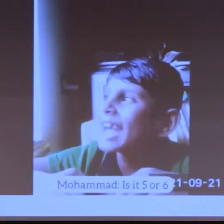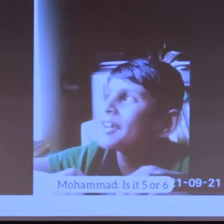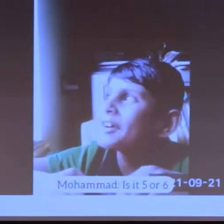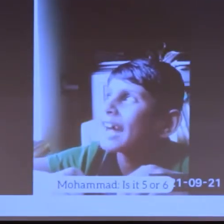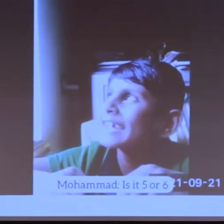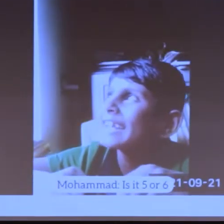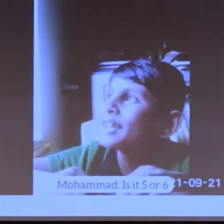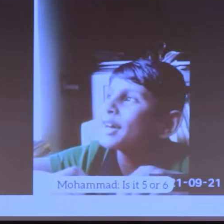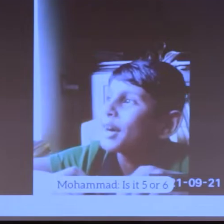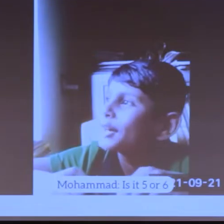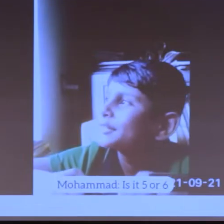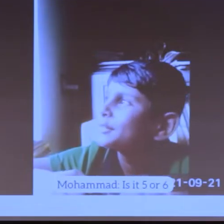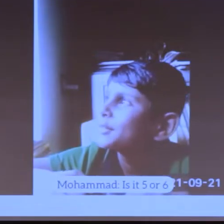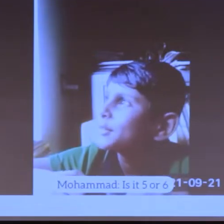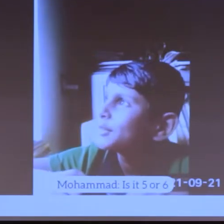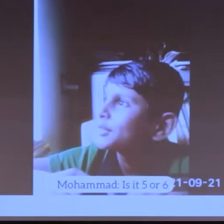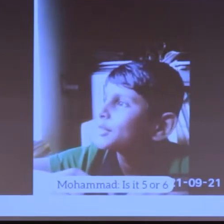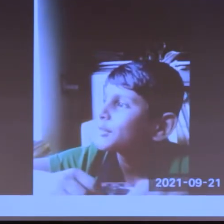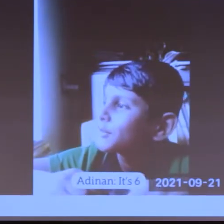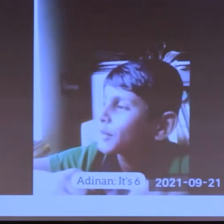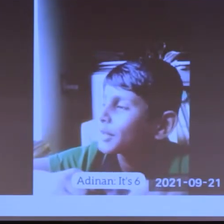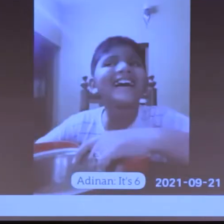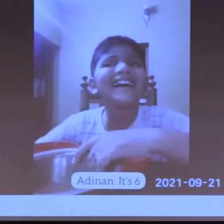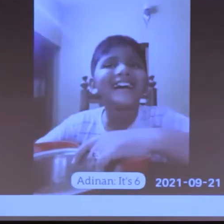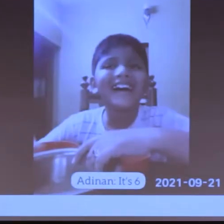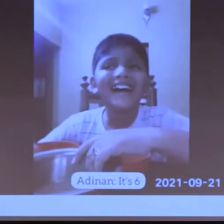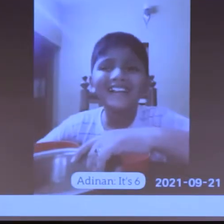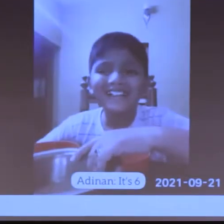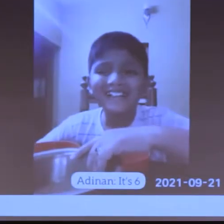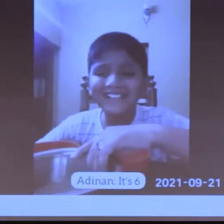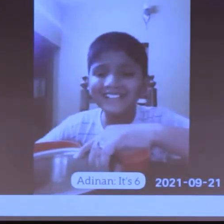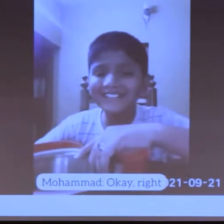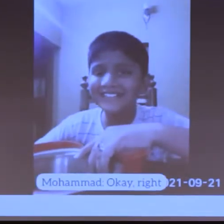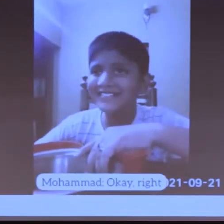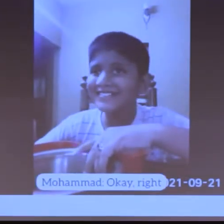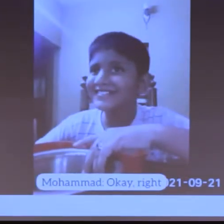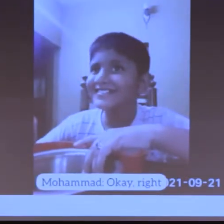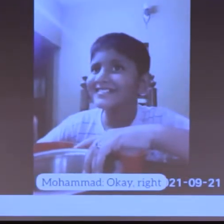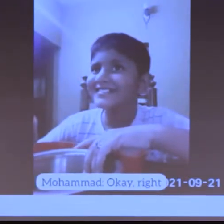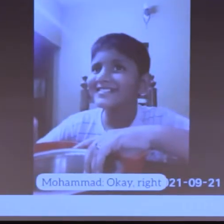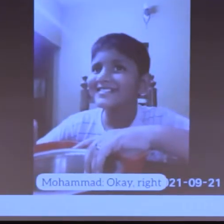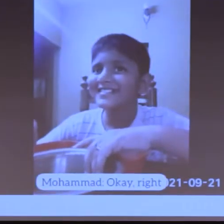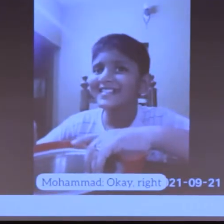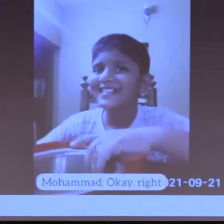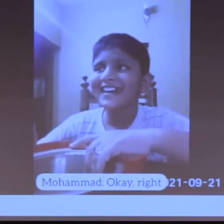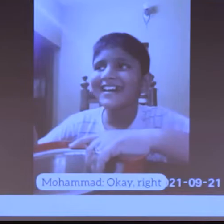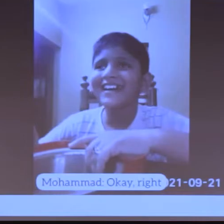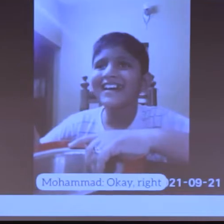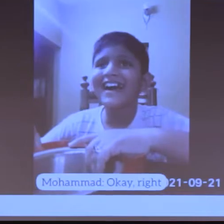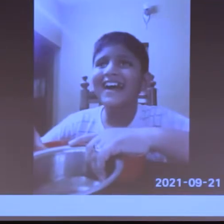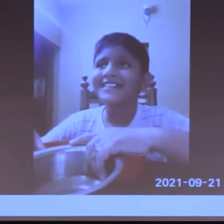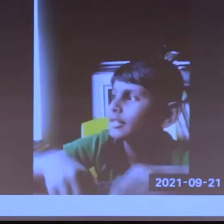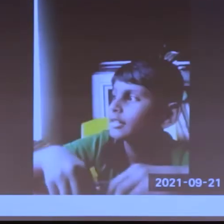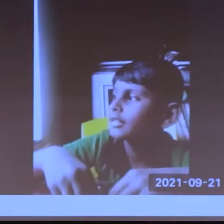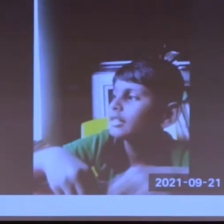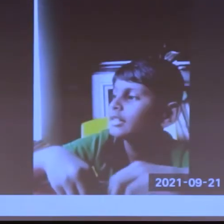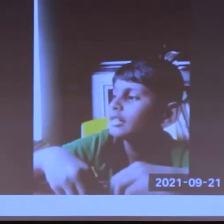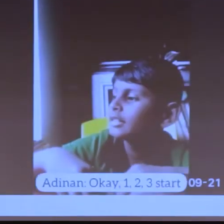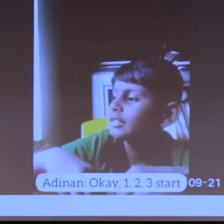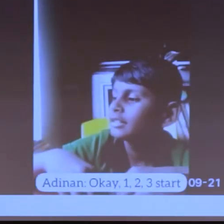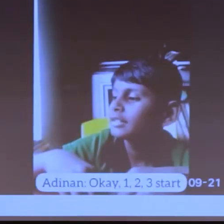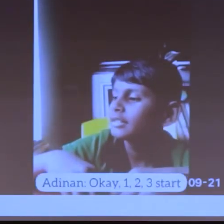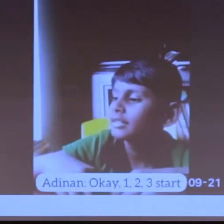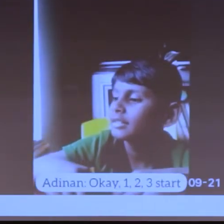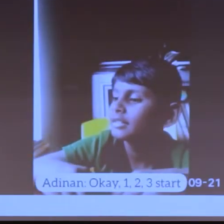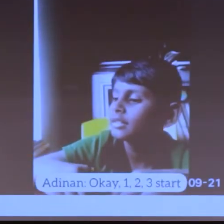5 ആണോ 6 ആണോ? 6. ശരി. ഓക്കേ.